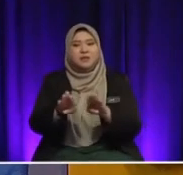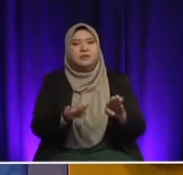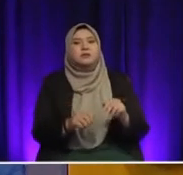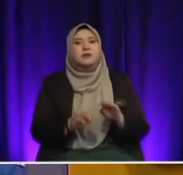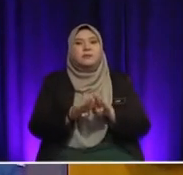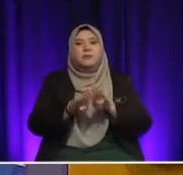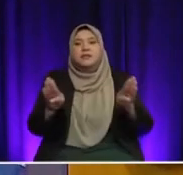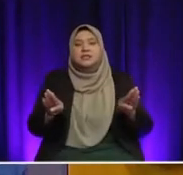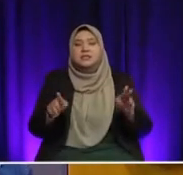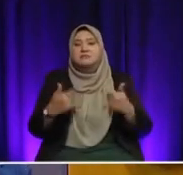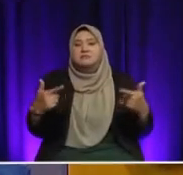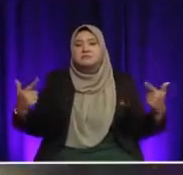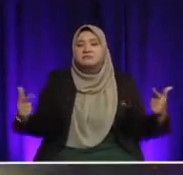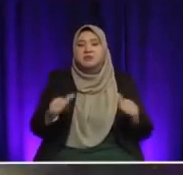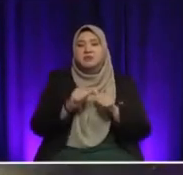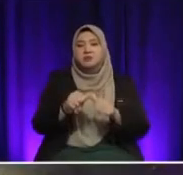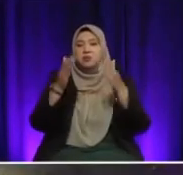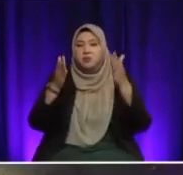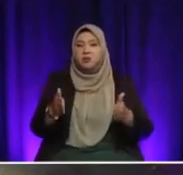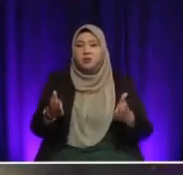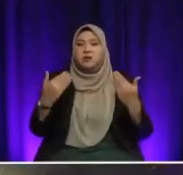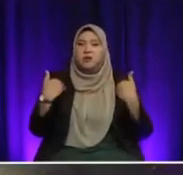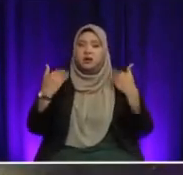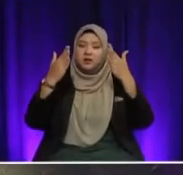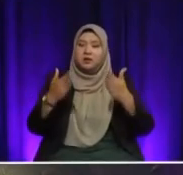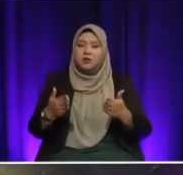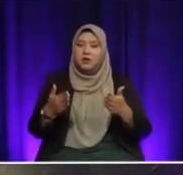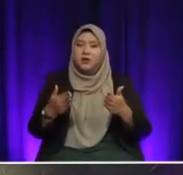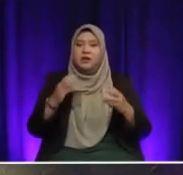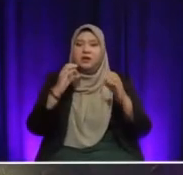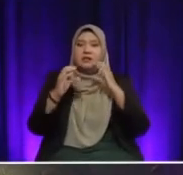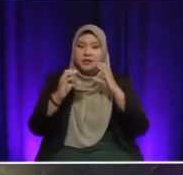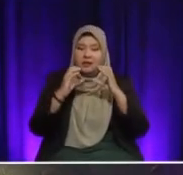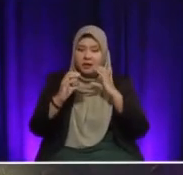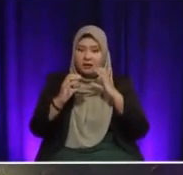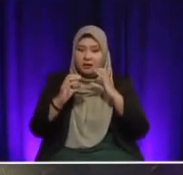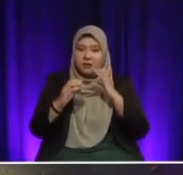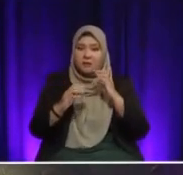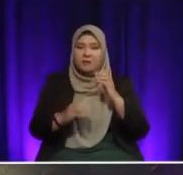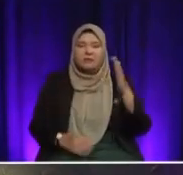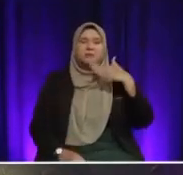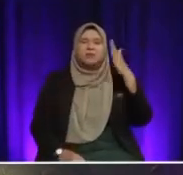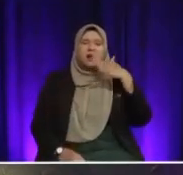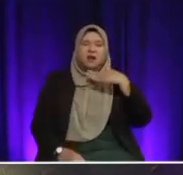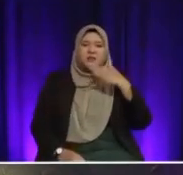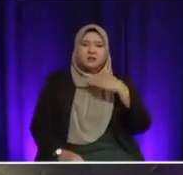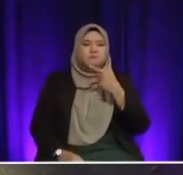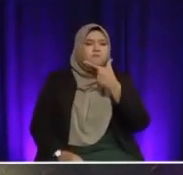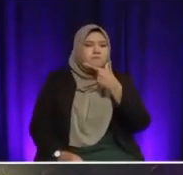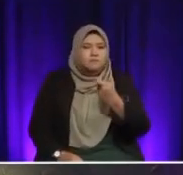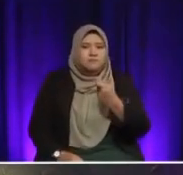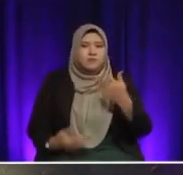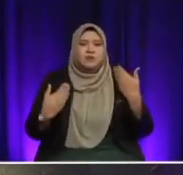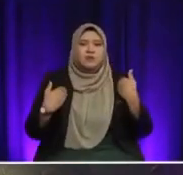yam. Ada orang dia suka makan kari. Jadi kita tak boleh. Kita kena hanya boleh letak perkataan berperisa. Baik. Okey. Lepas tu kita tengok pula